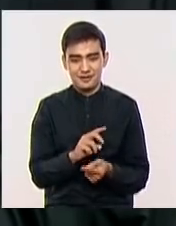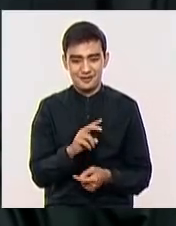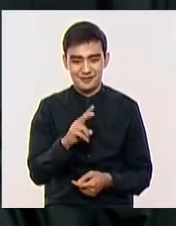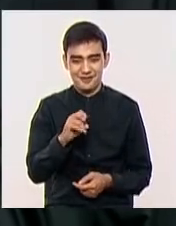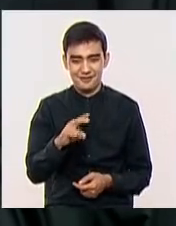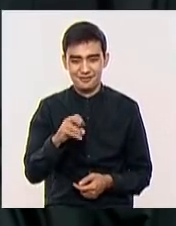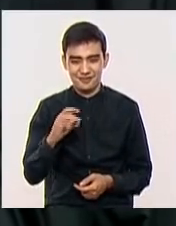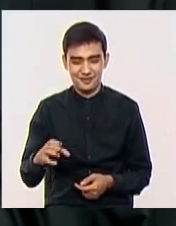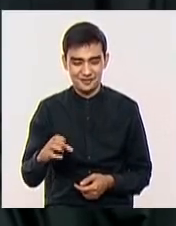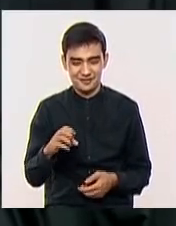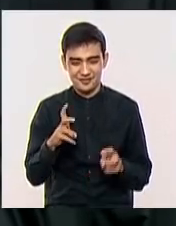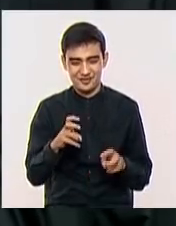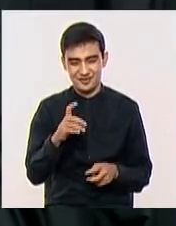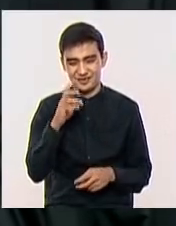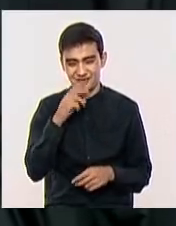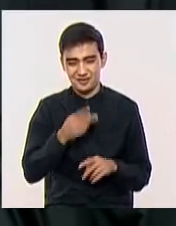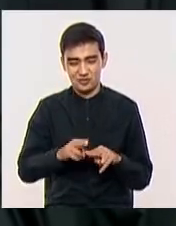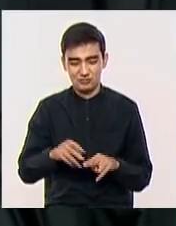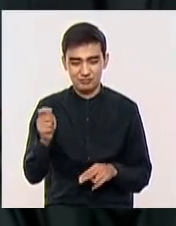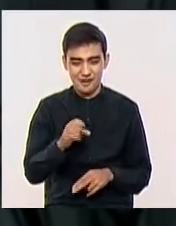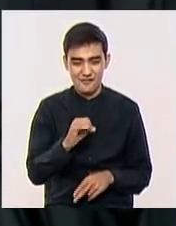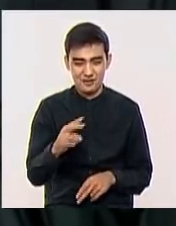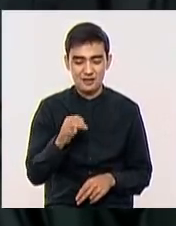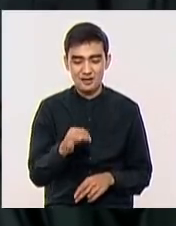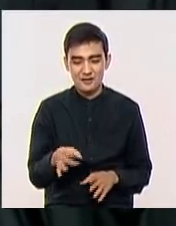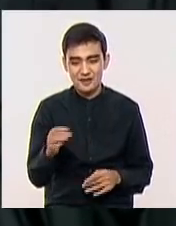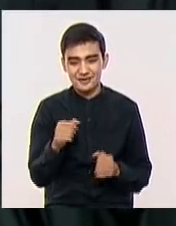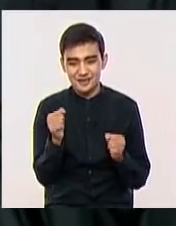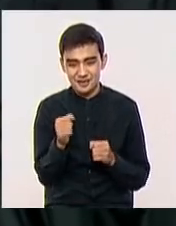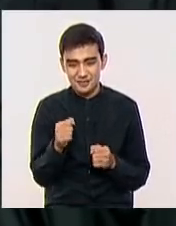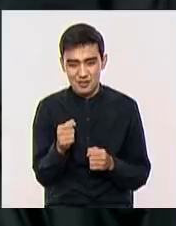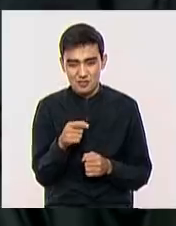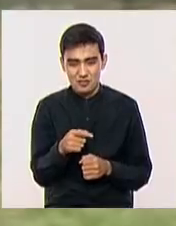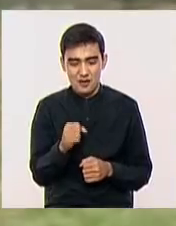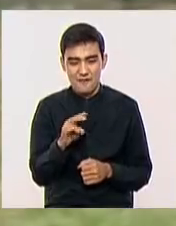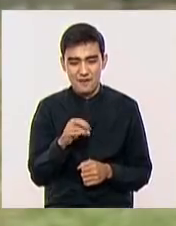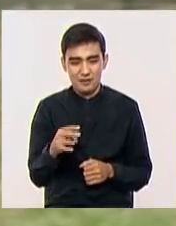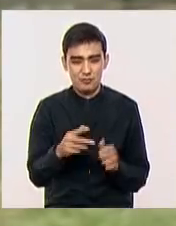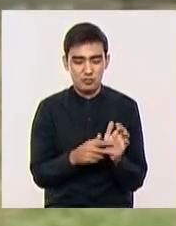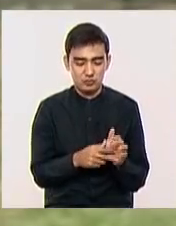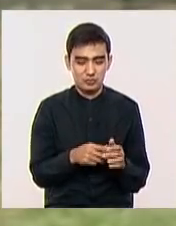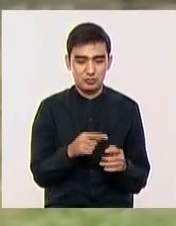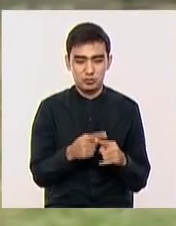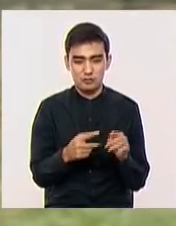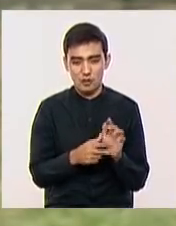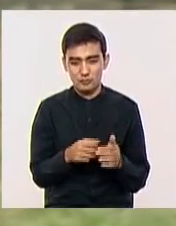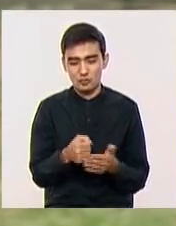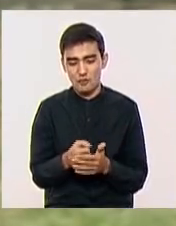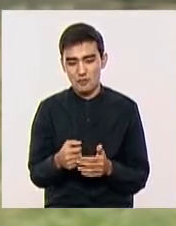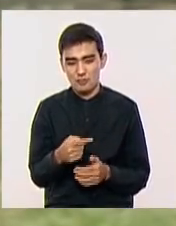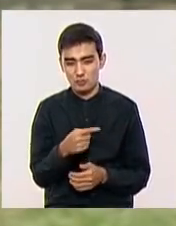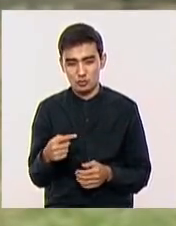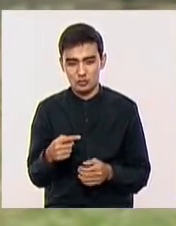кандасов, отличаются суровым климатом. Ведь в Афганистане зимой температура колеблется от плюс 8 до минус 20 градусов по